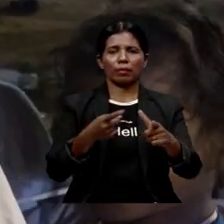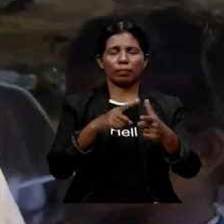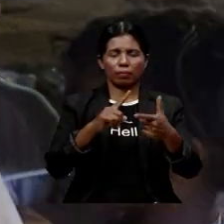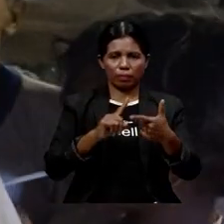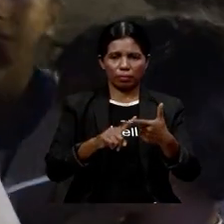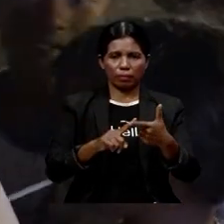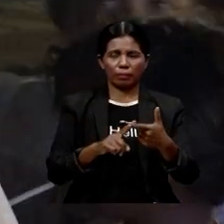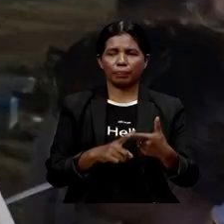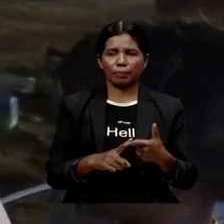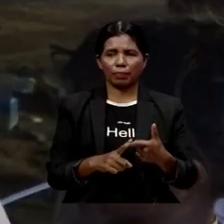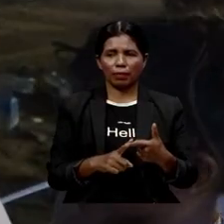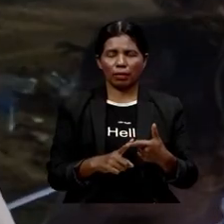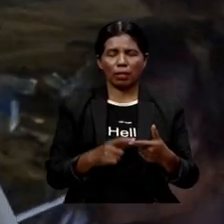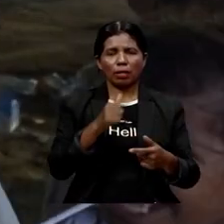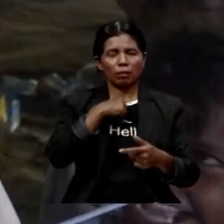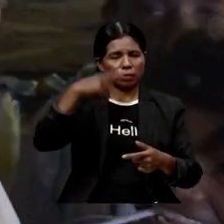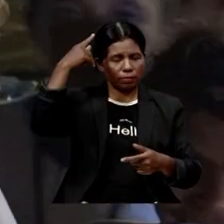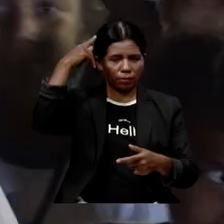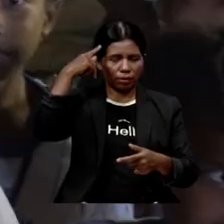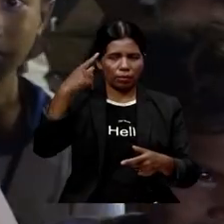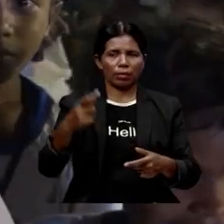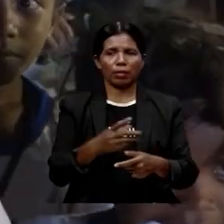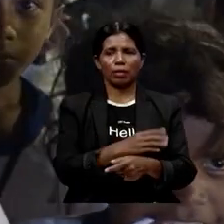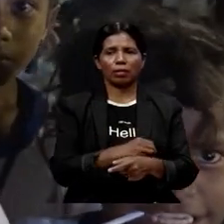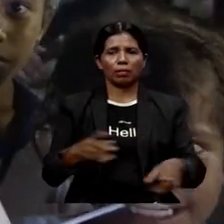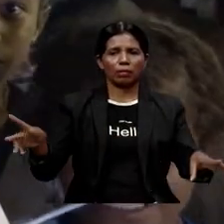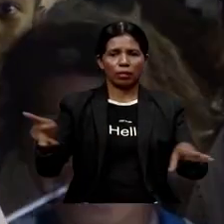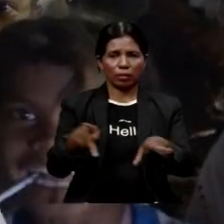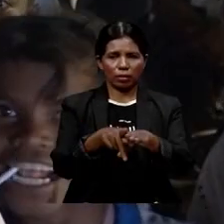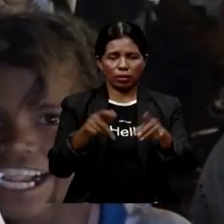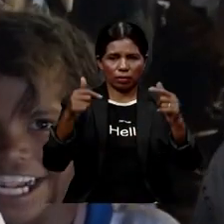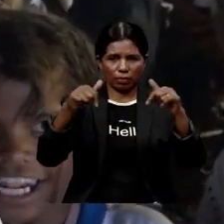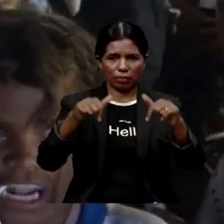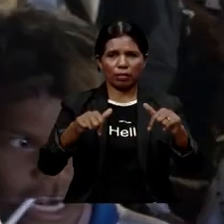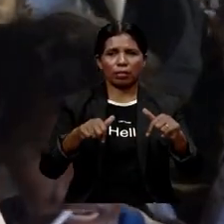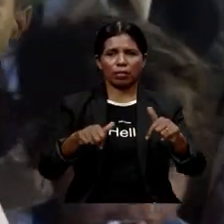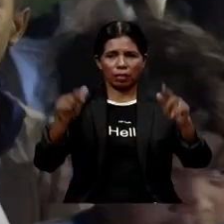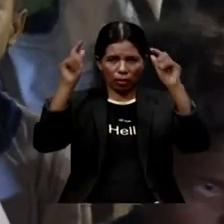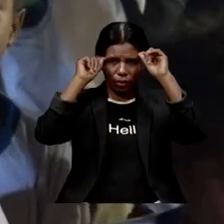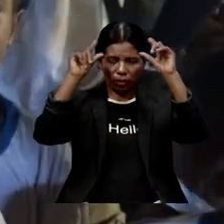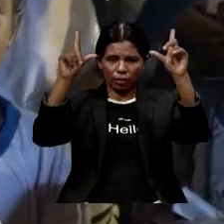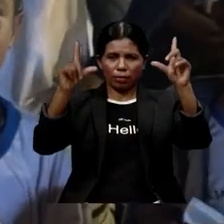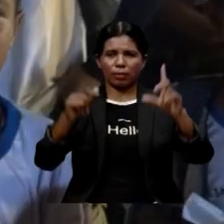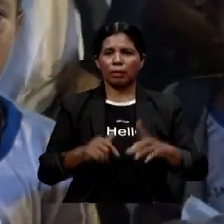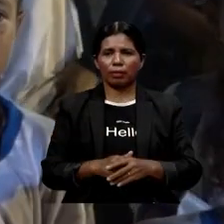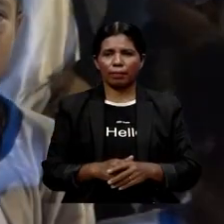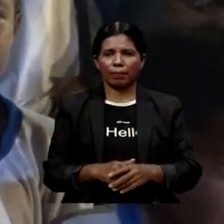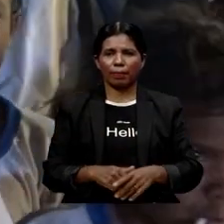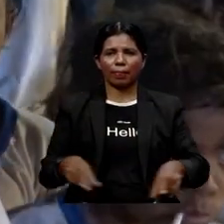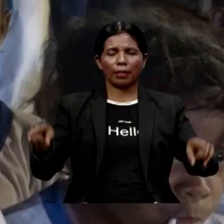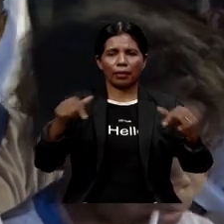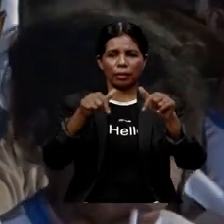Padre Francisco Marca nene presenza mai ia Timor irane ba